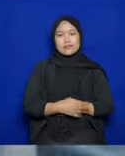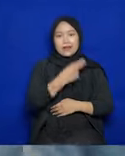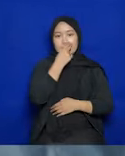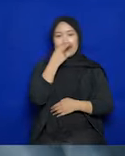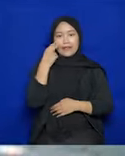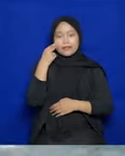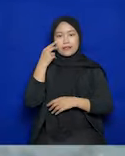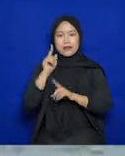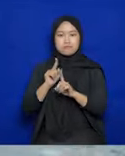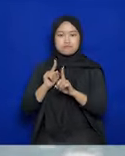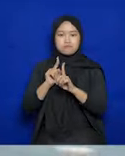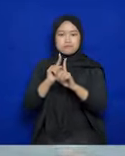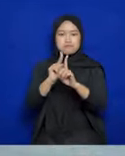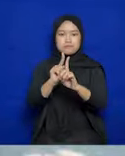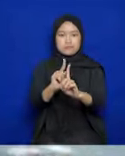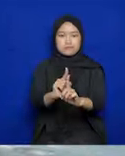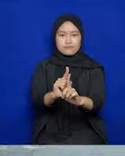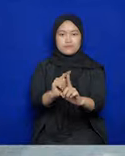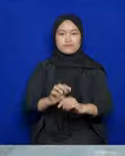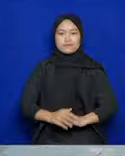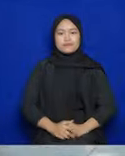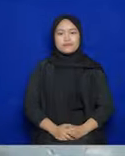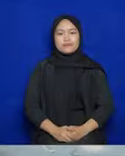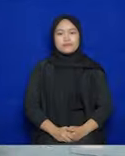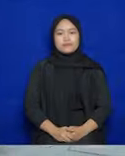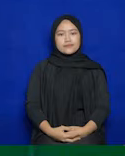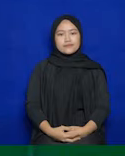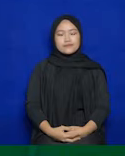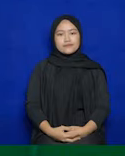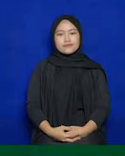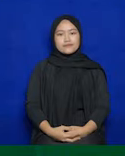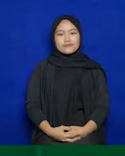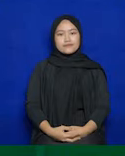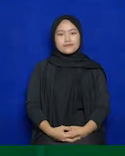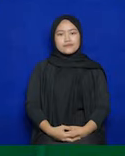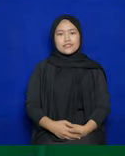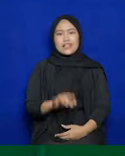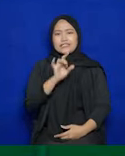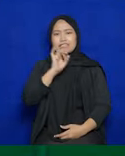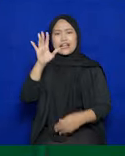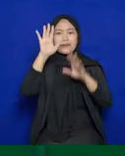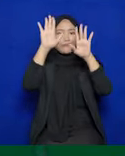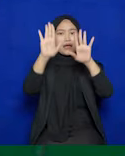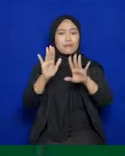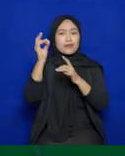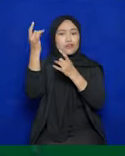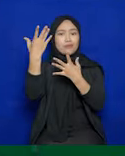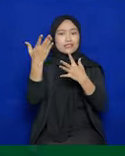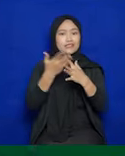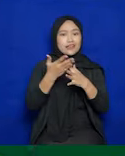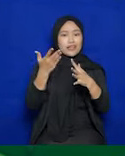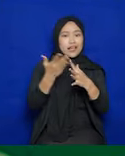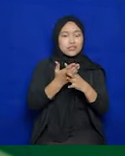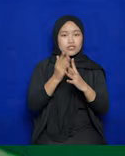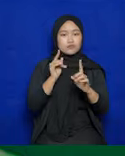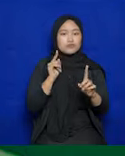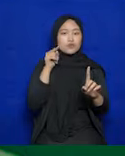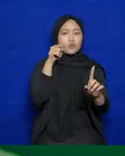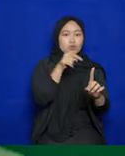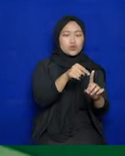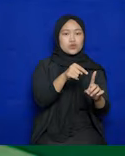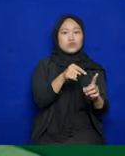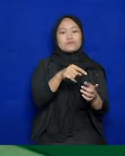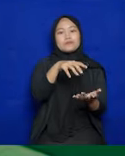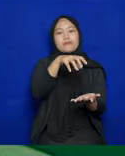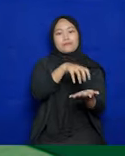Biarkan difabel netra berjalan mengikuti di belakang Anda. Selain papan informasi dan akses menuju TPS, meja